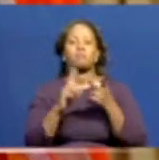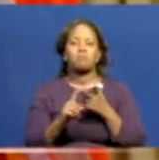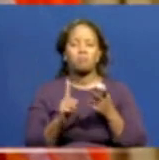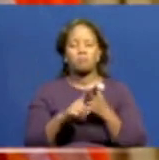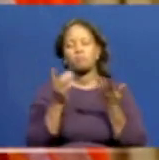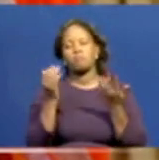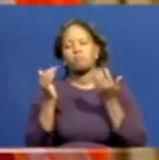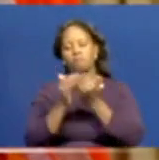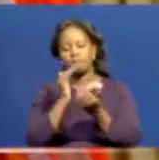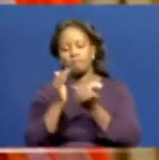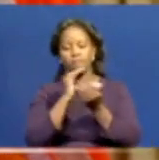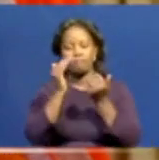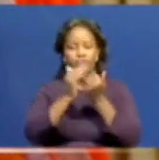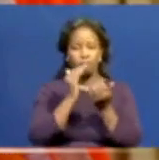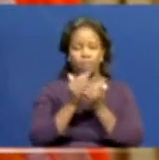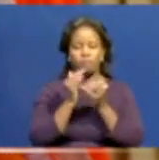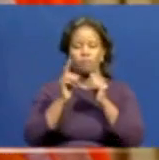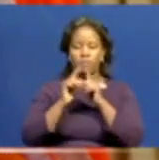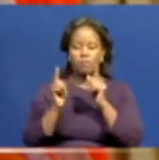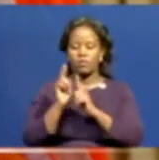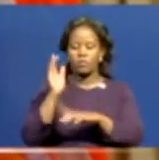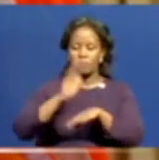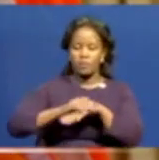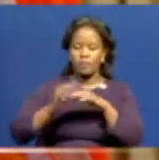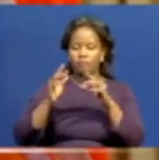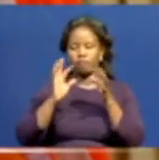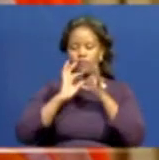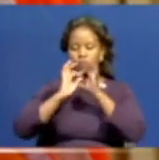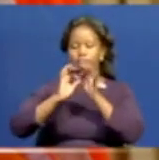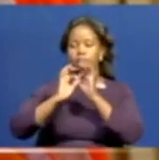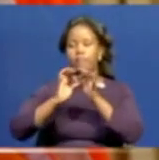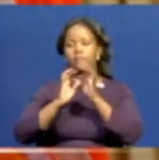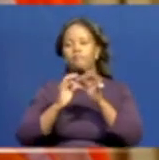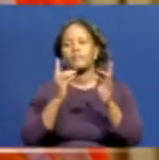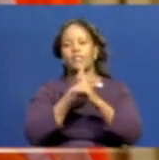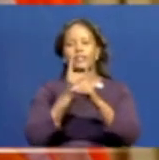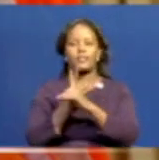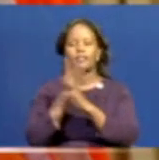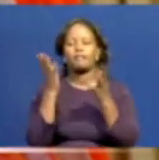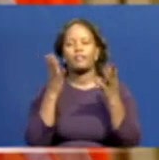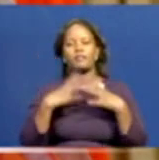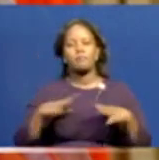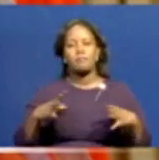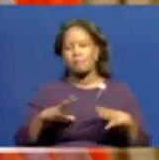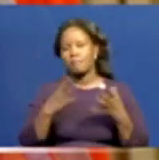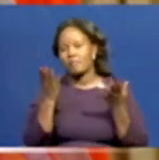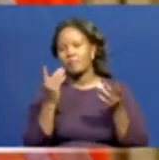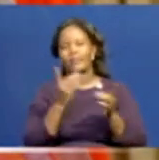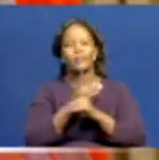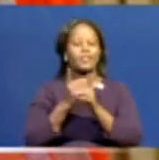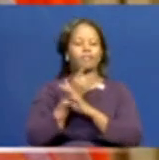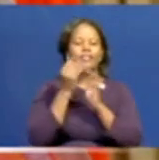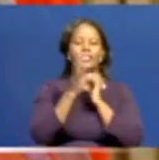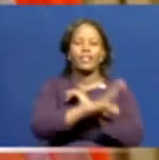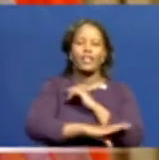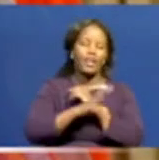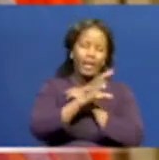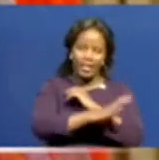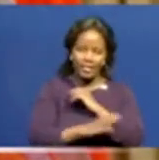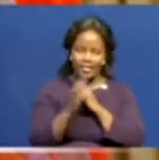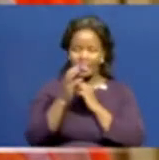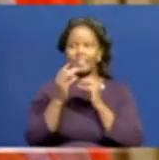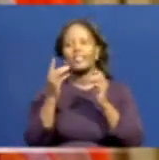cultivating relations with different actors, different countries,